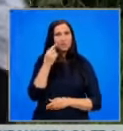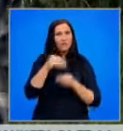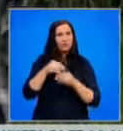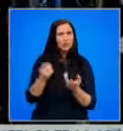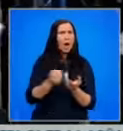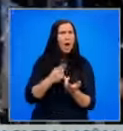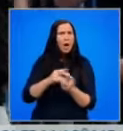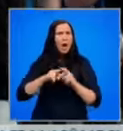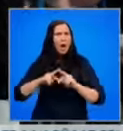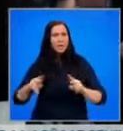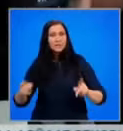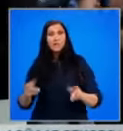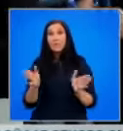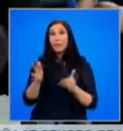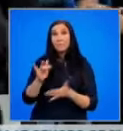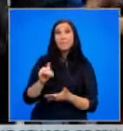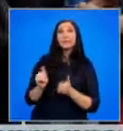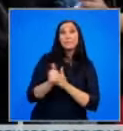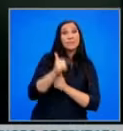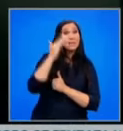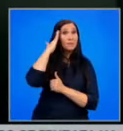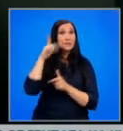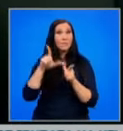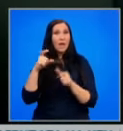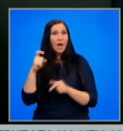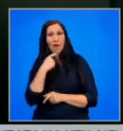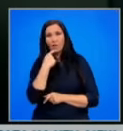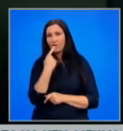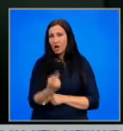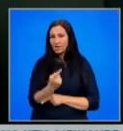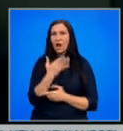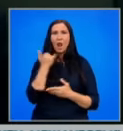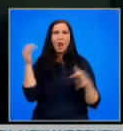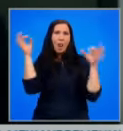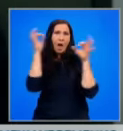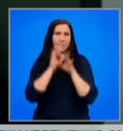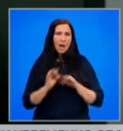предмета, заместник министър Мария Гайдарова каза. Нямаме никакви